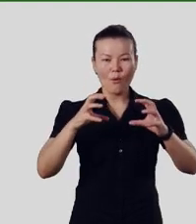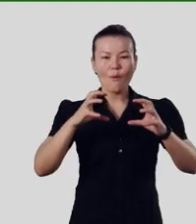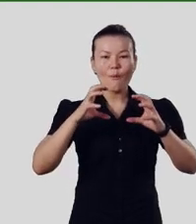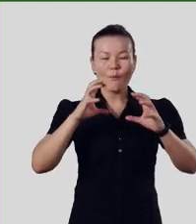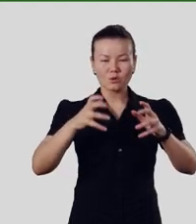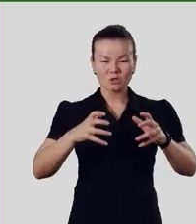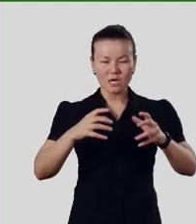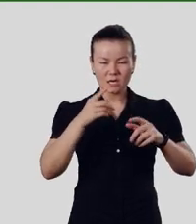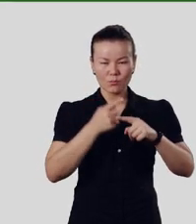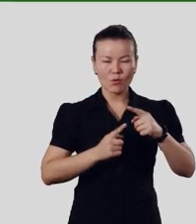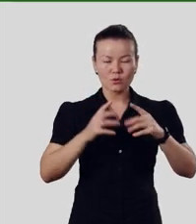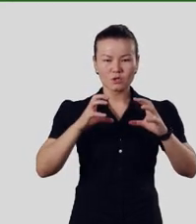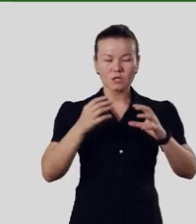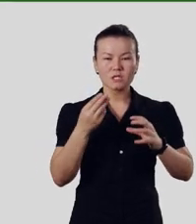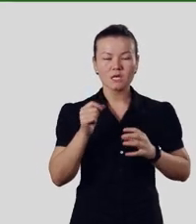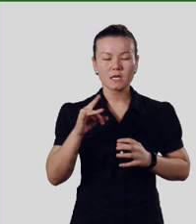полушариях.